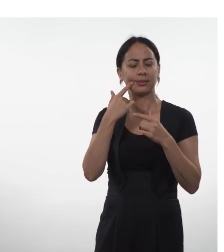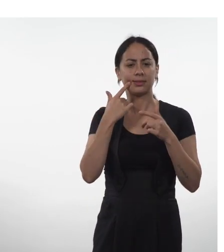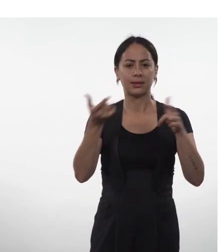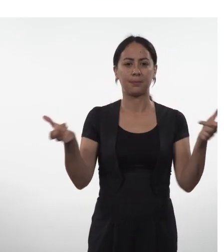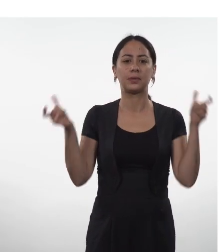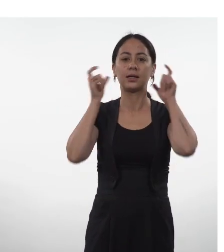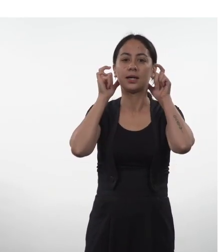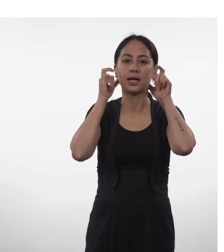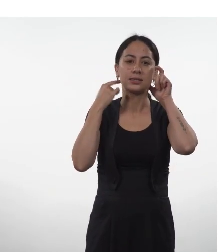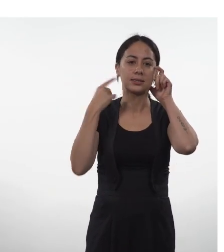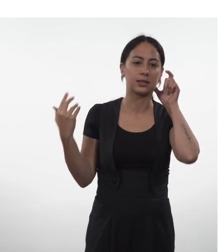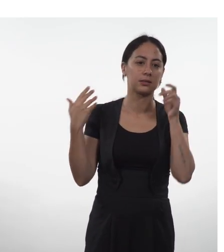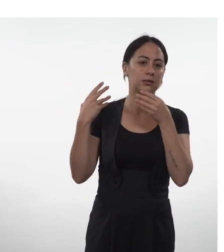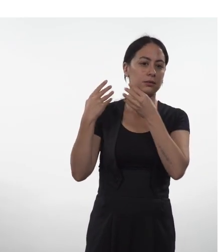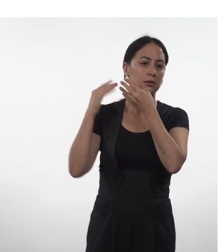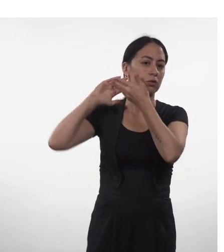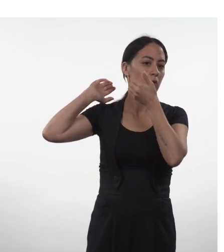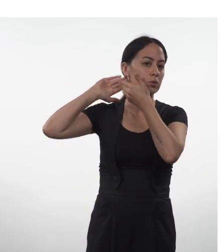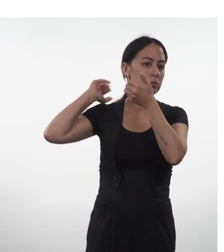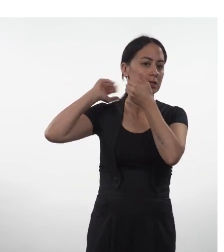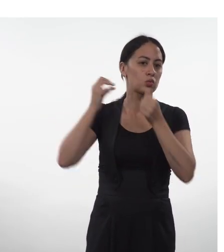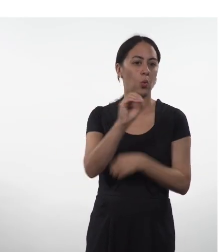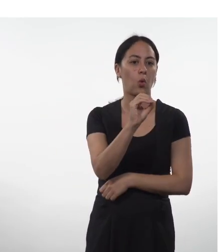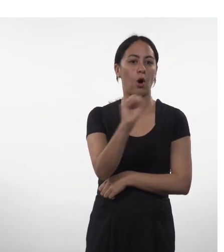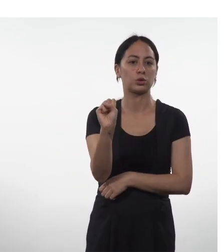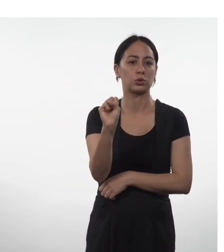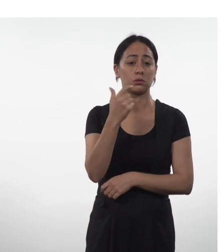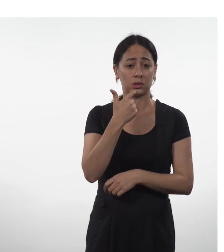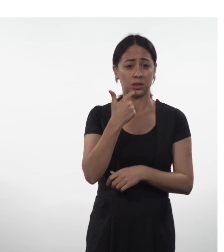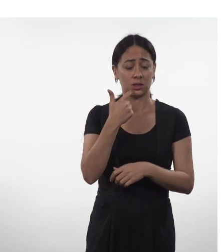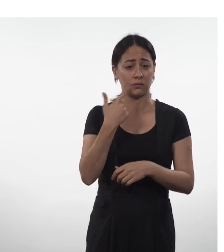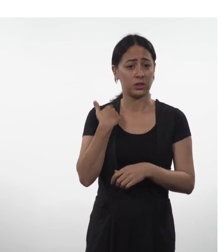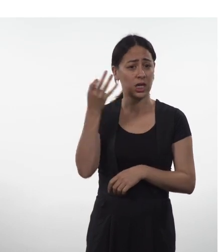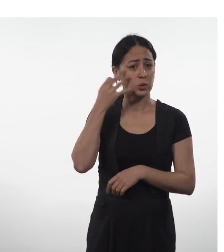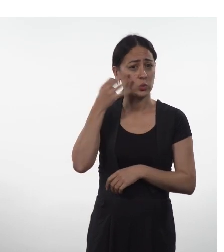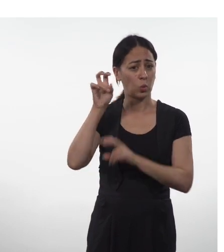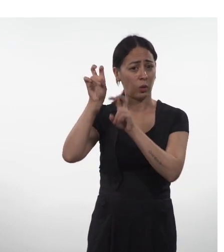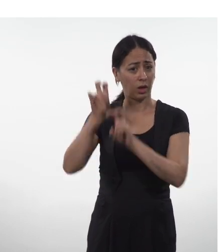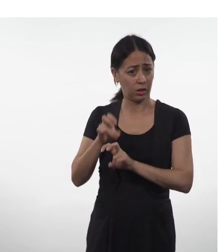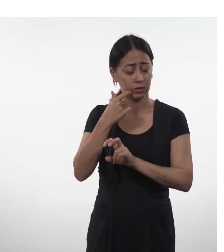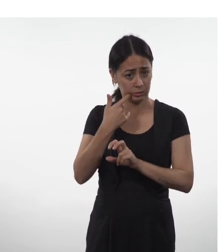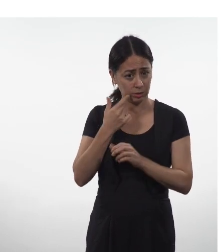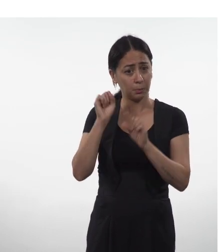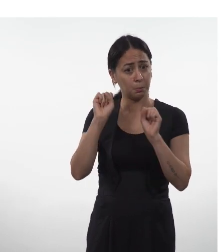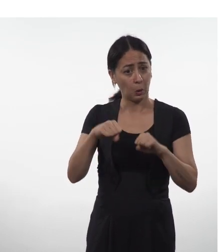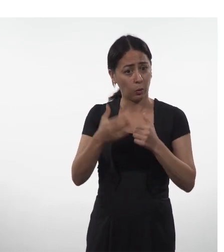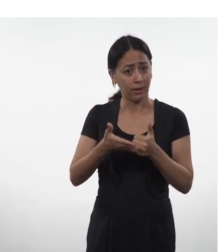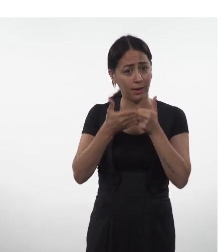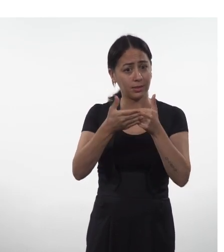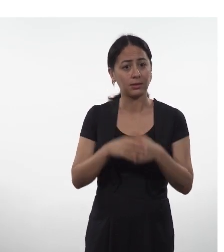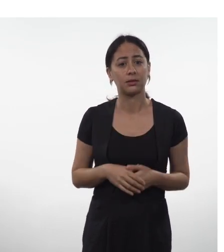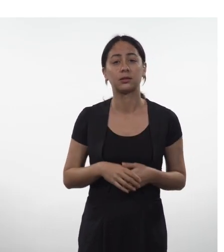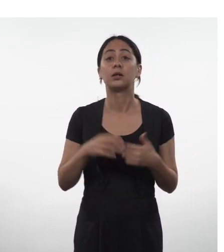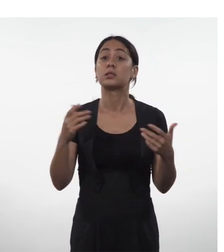qu'ils peuvent améliorer le déficit de la perception du son? Alors, pour les personnes qui souffrent d'une perte auditive